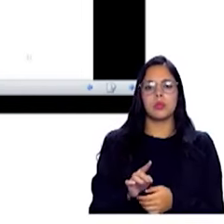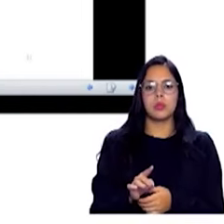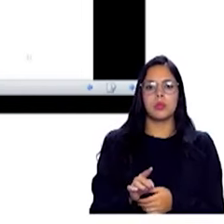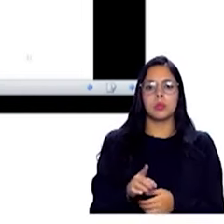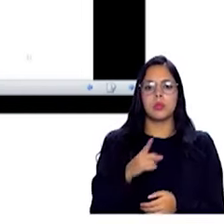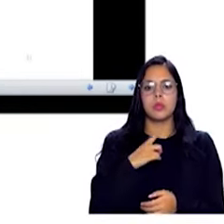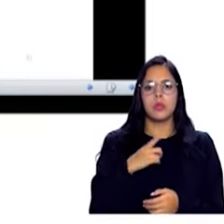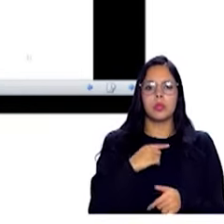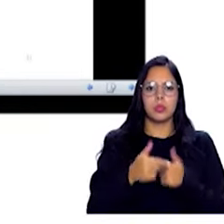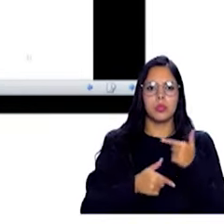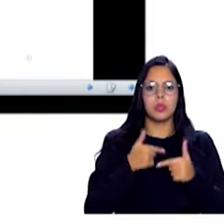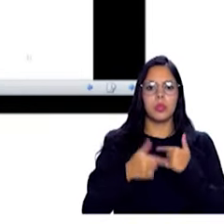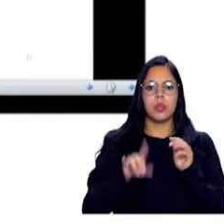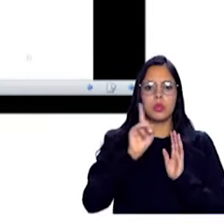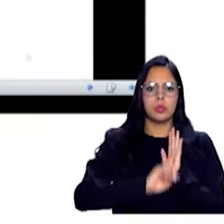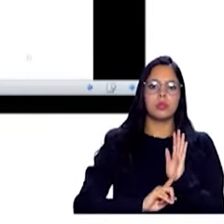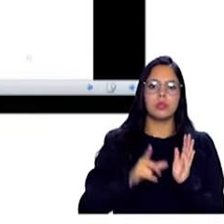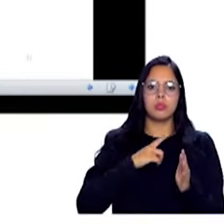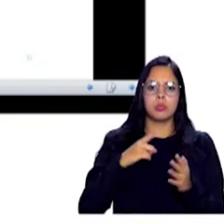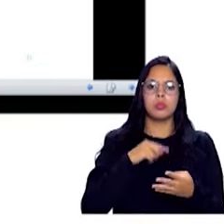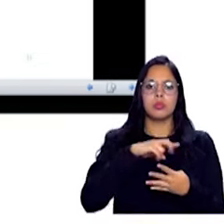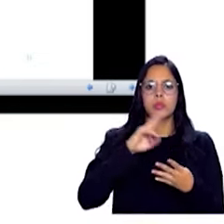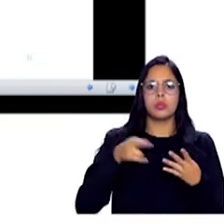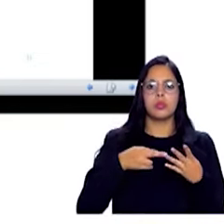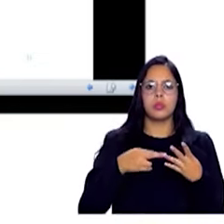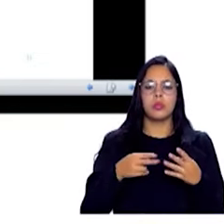proposto Dalle parti dichiarato inammissibilità